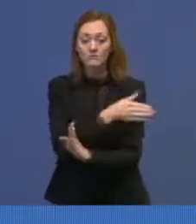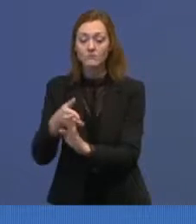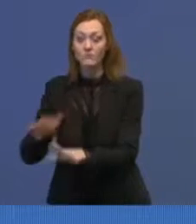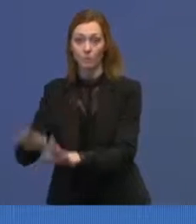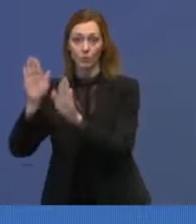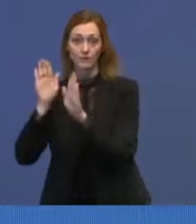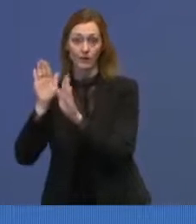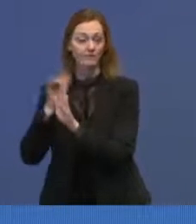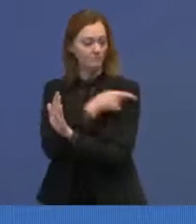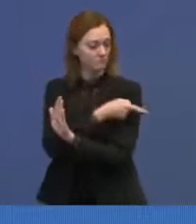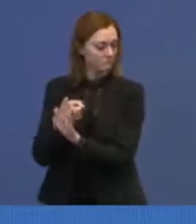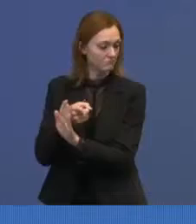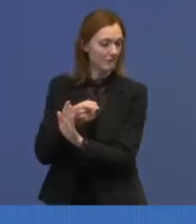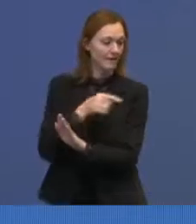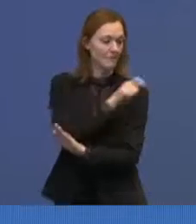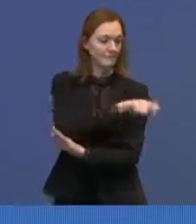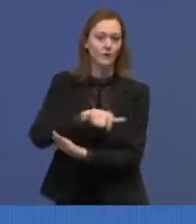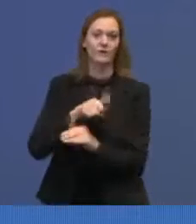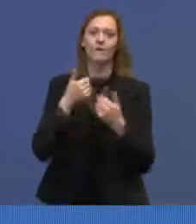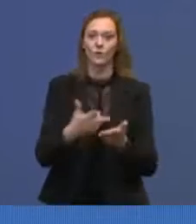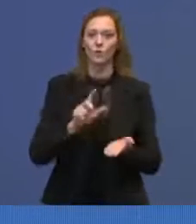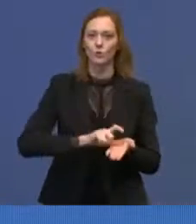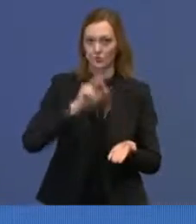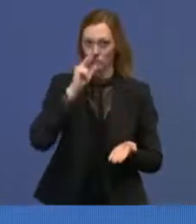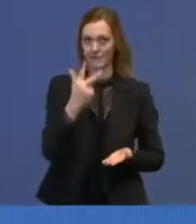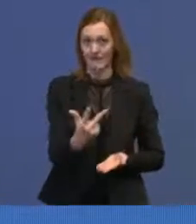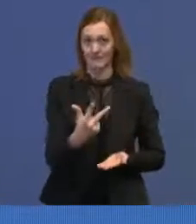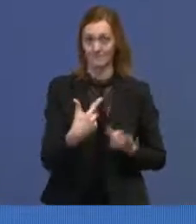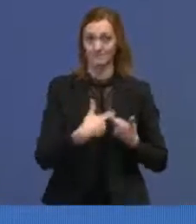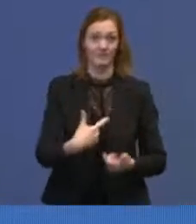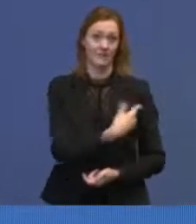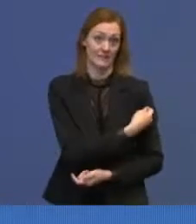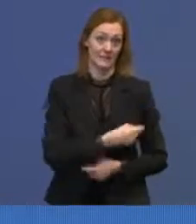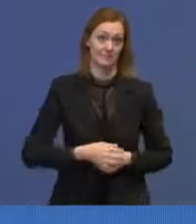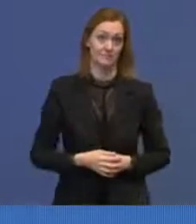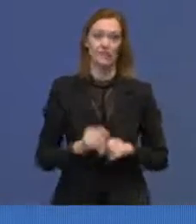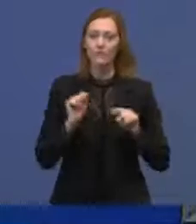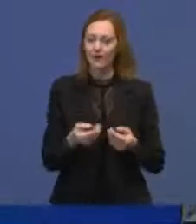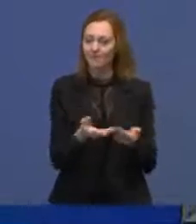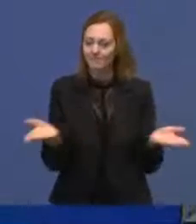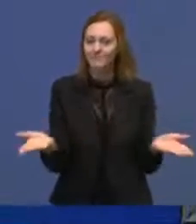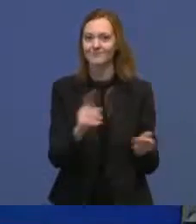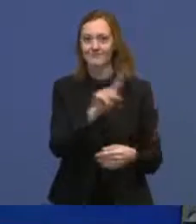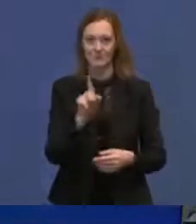xilliga booskaha ay dadku qaateen irbadii 3aad ee talaalka haddaba su'aalo ayaanu diyaar u nahay